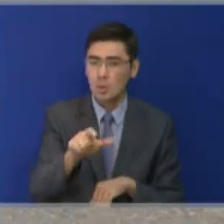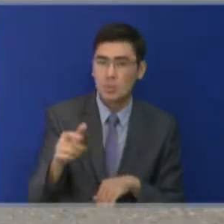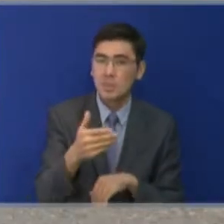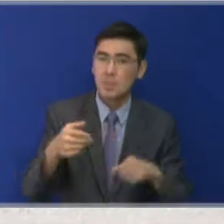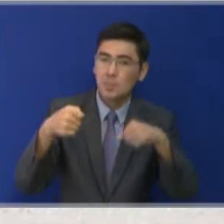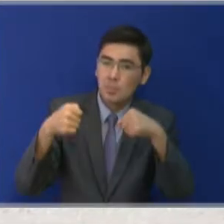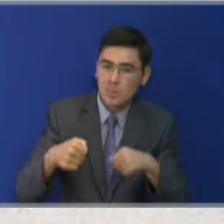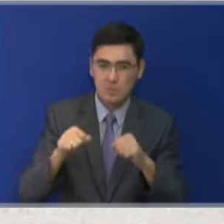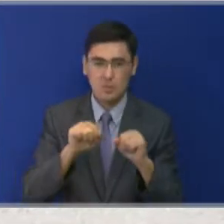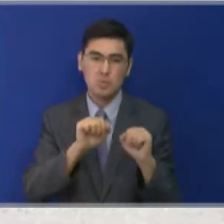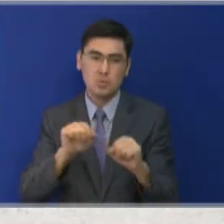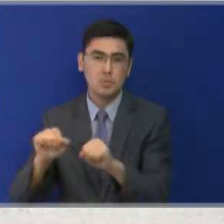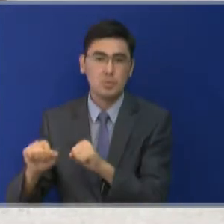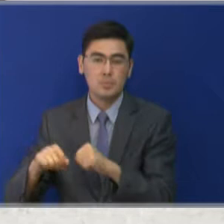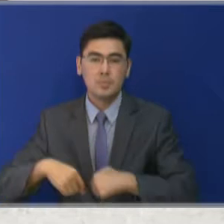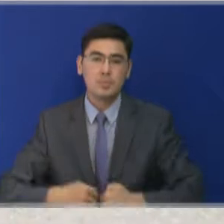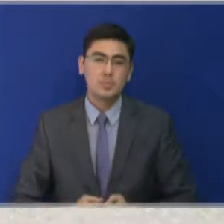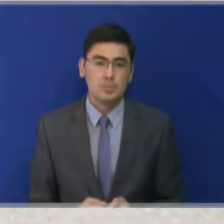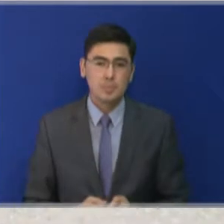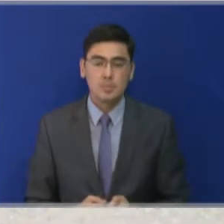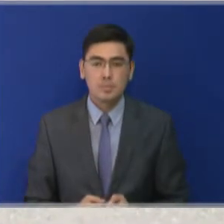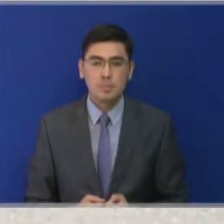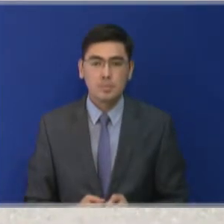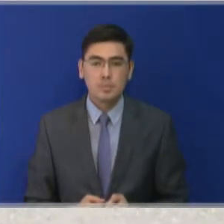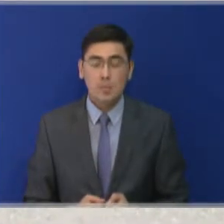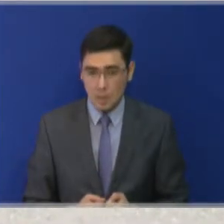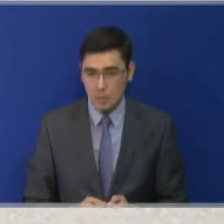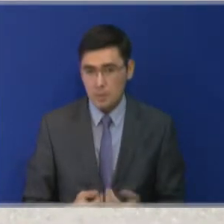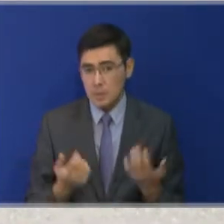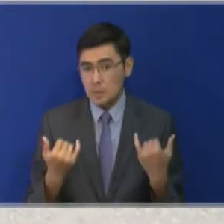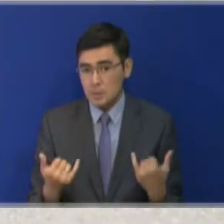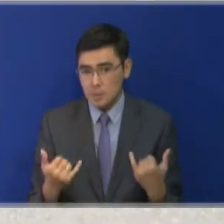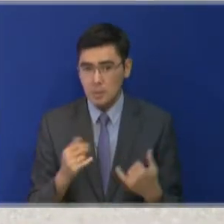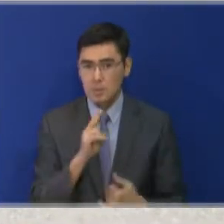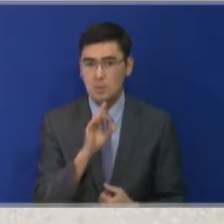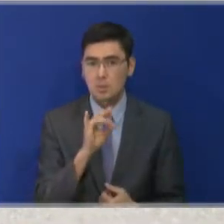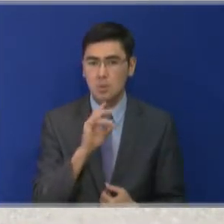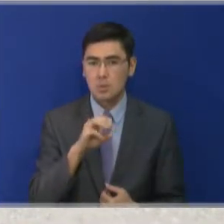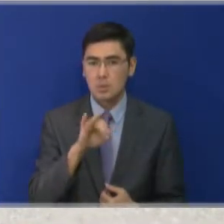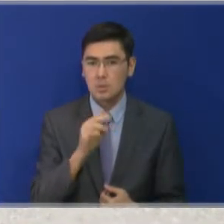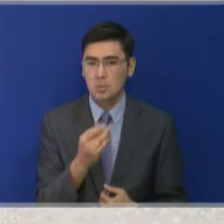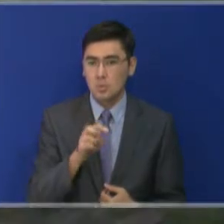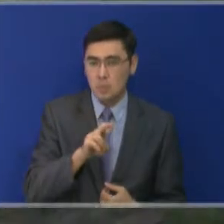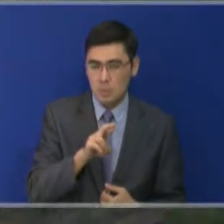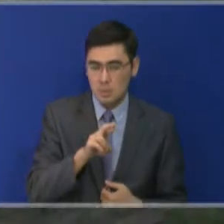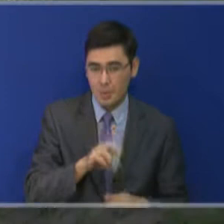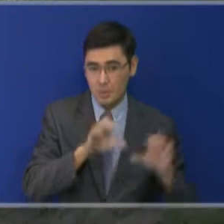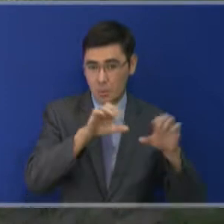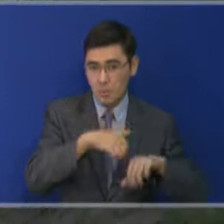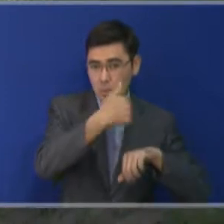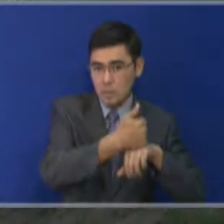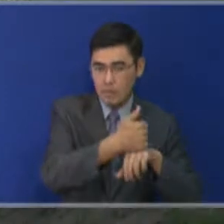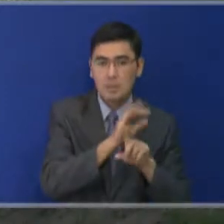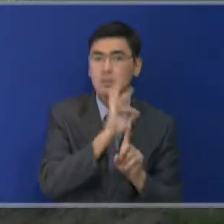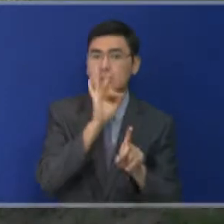сай жетілдіріліп жаңарып отыратынында айта кеткен жөн. Бұл заңдылық. Конституцияның мәтіні қоғамды демократияландыруға ықпал